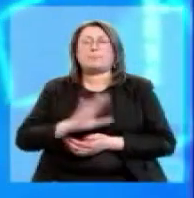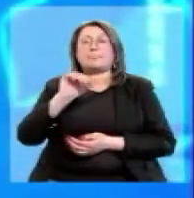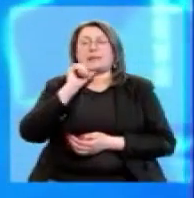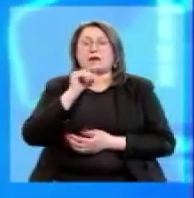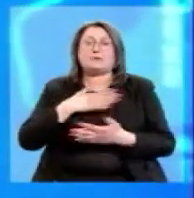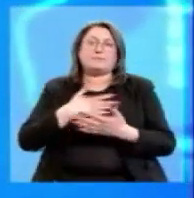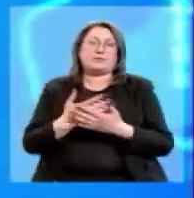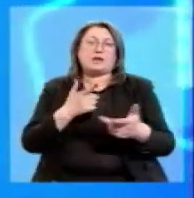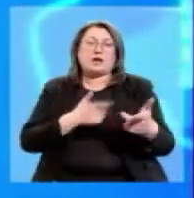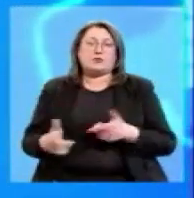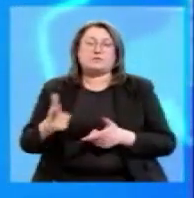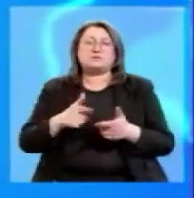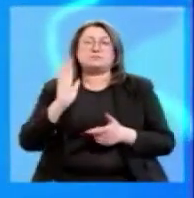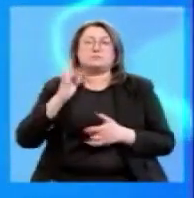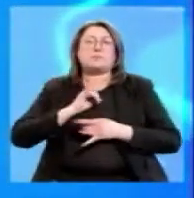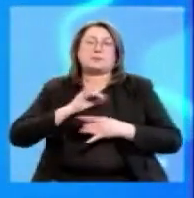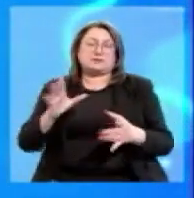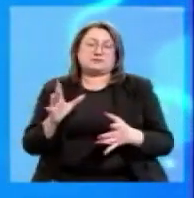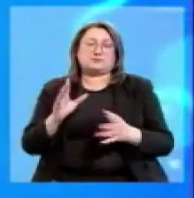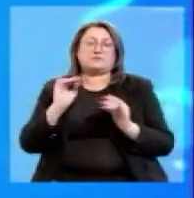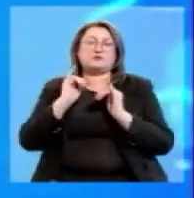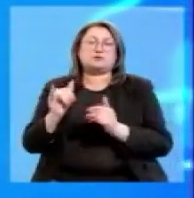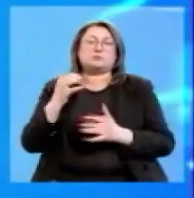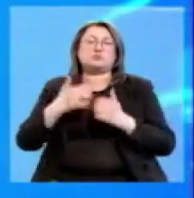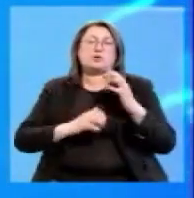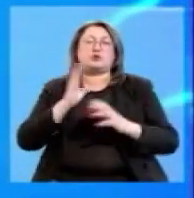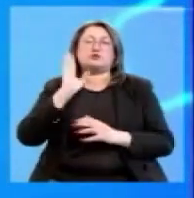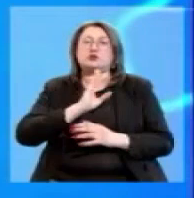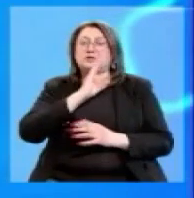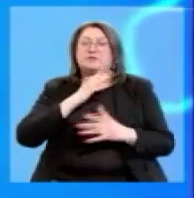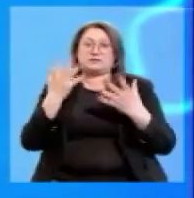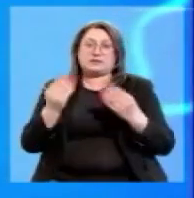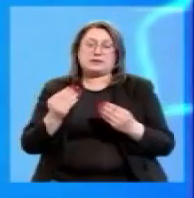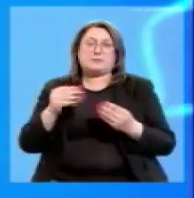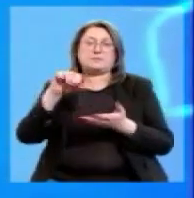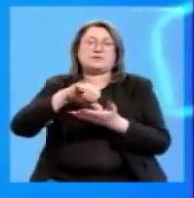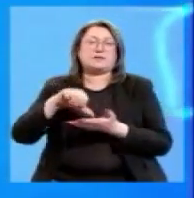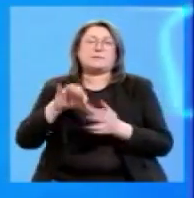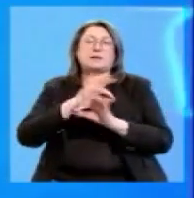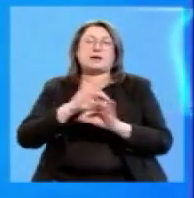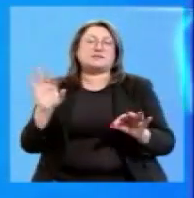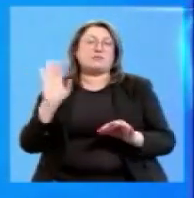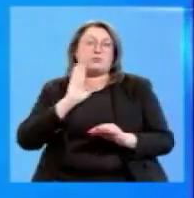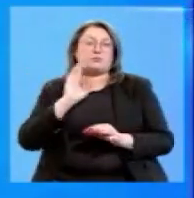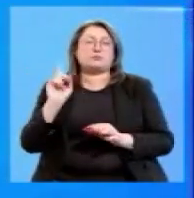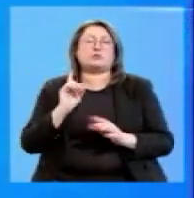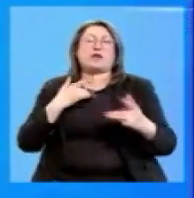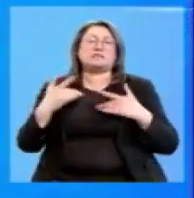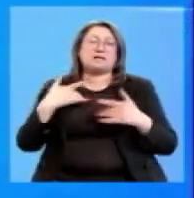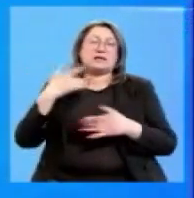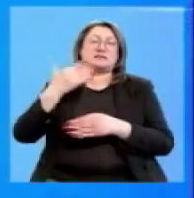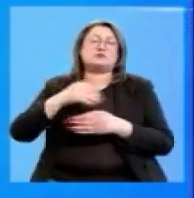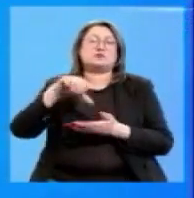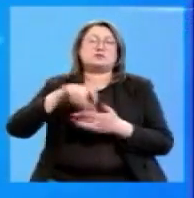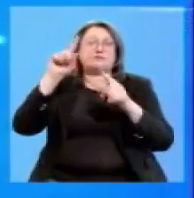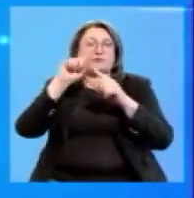Кустанай активно готовится к предстоящим праздникам. В честь Международного женского дня представительницы прекрасного пола ждут концерты с